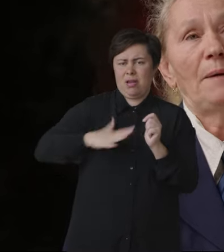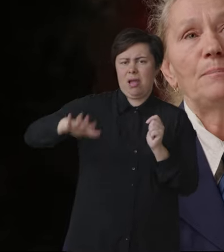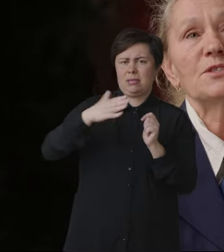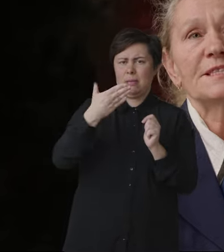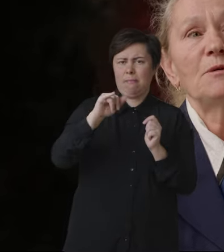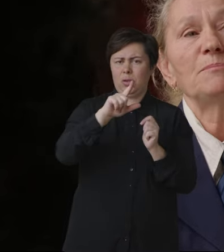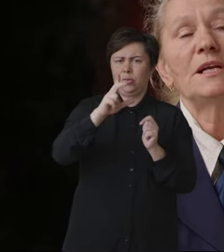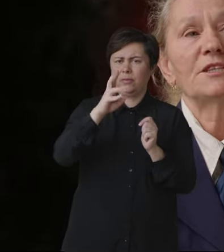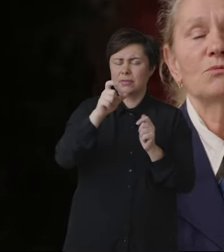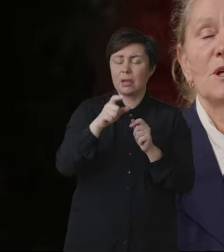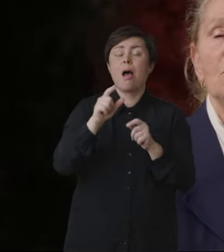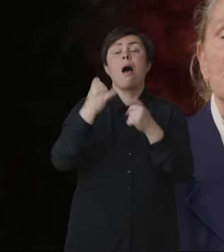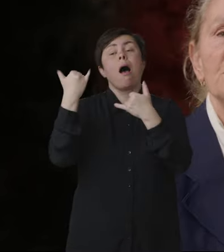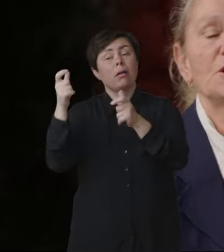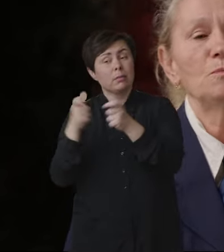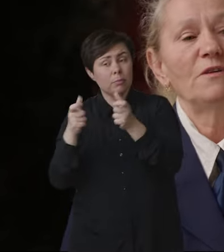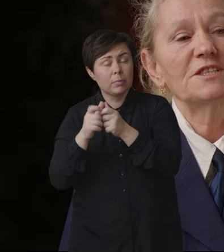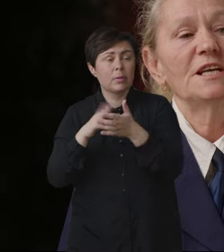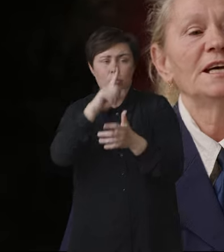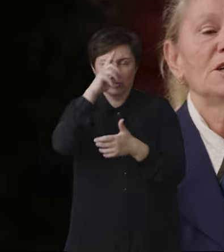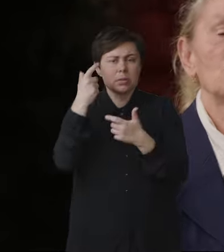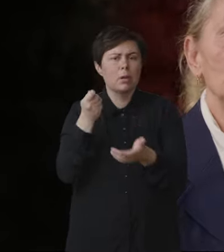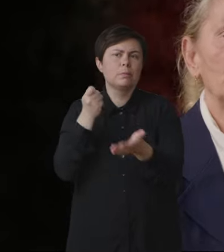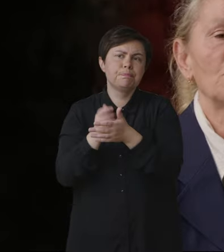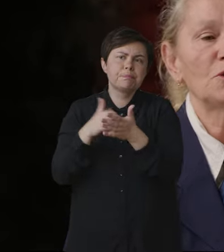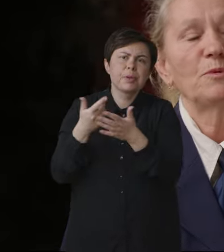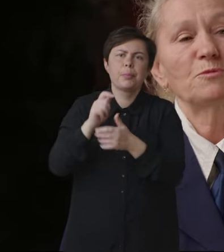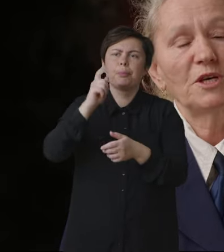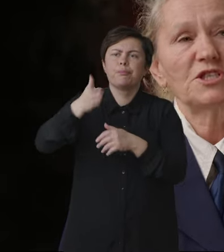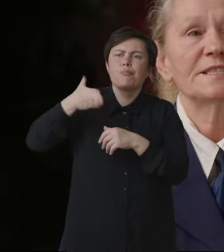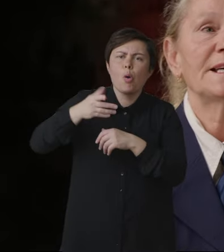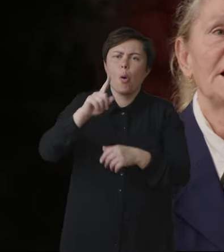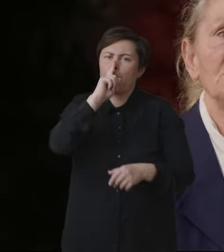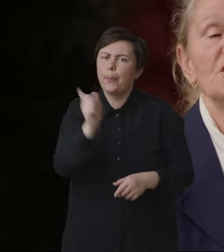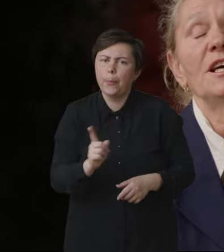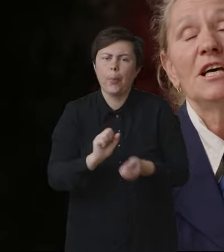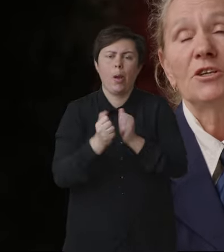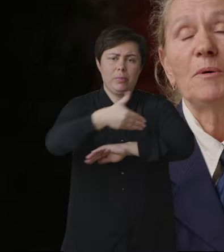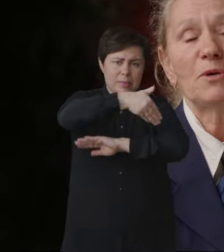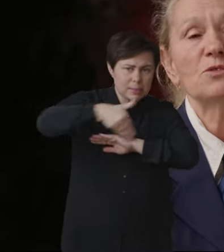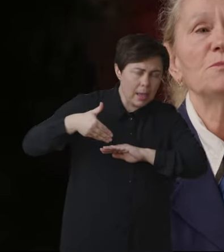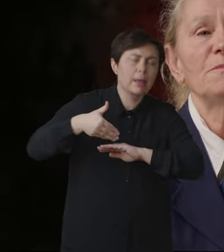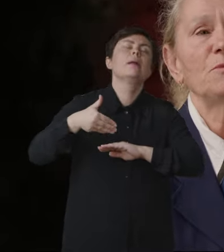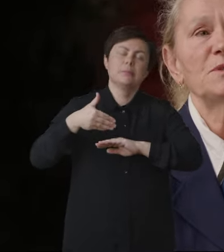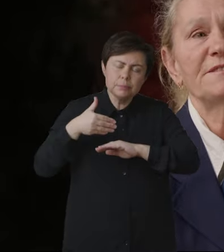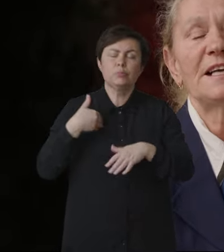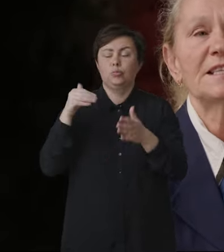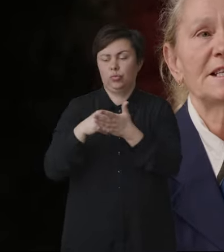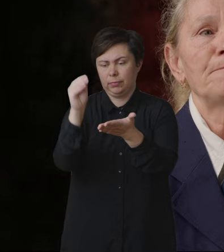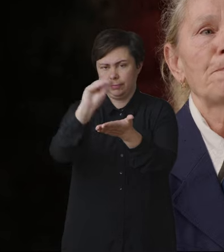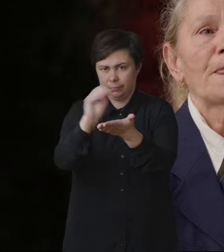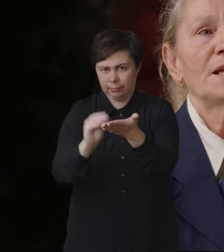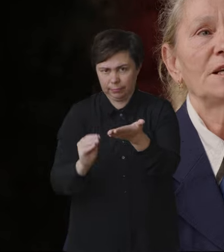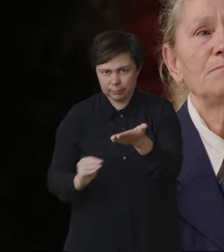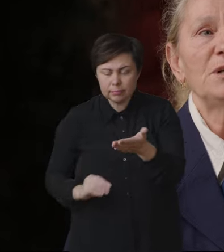A pozostałe bilety, które ludzie chcieli kupować na różne pociągi pośpieszne, zagraniczne, to po prostu myśmy wypisywali